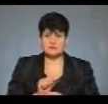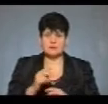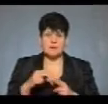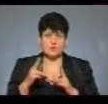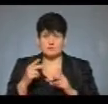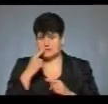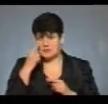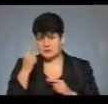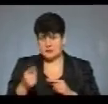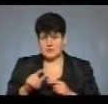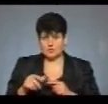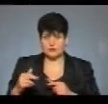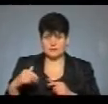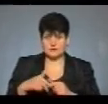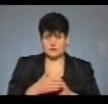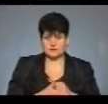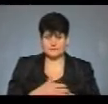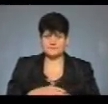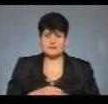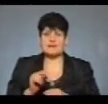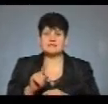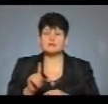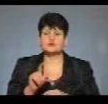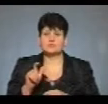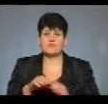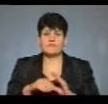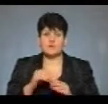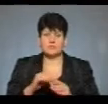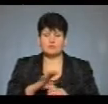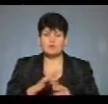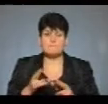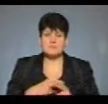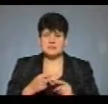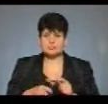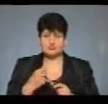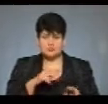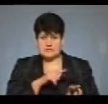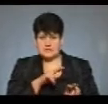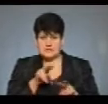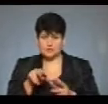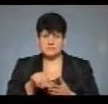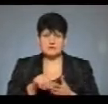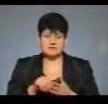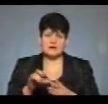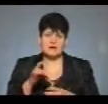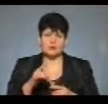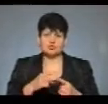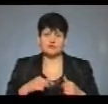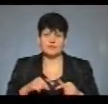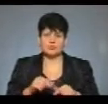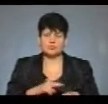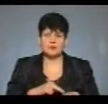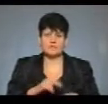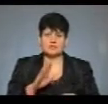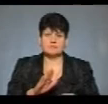дуже далеко людям іти сюди. За тим, щоб вибори відбувалися без порушень, слідкує представник райвідділу поліції Володимир